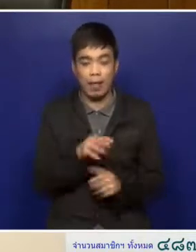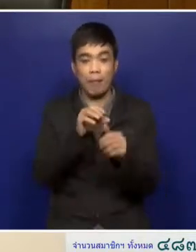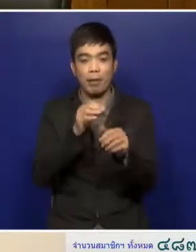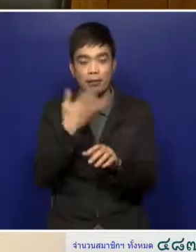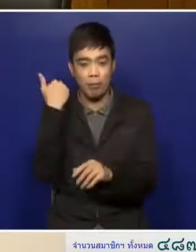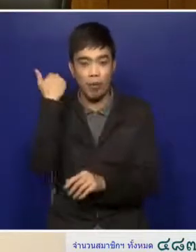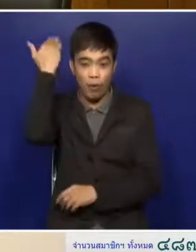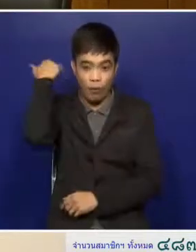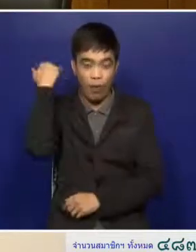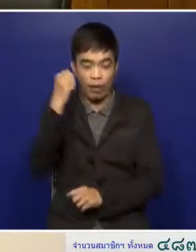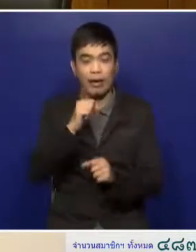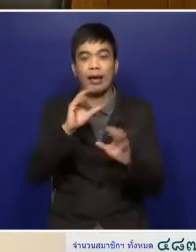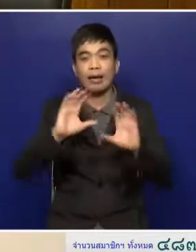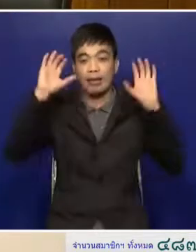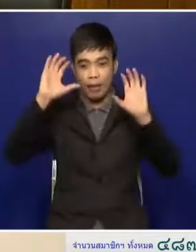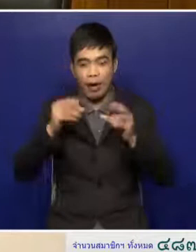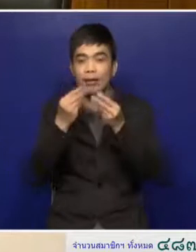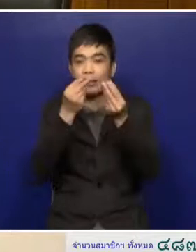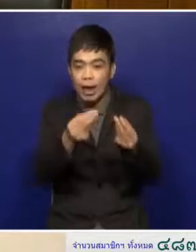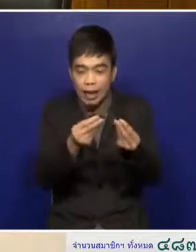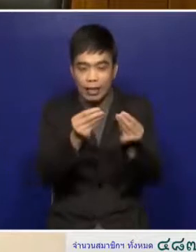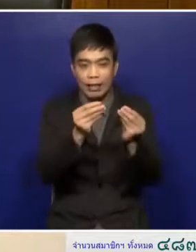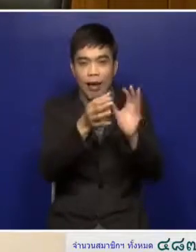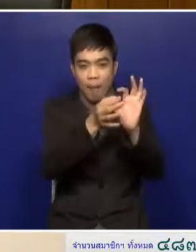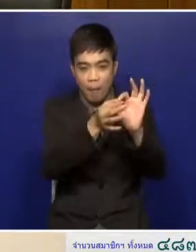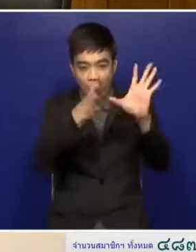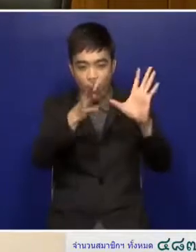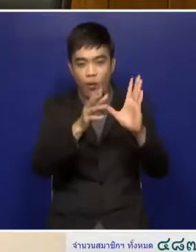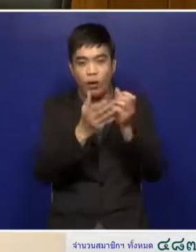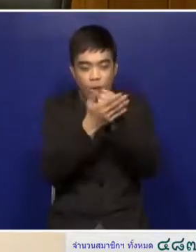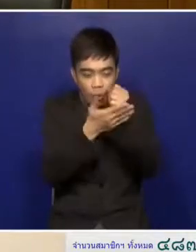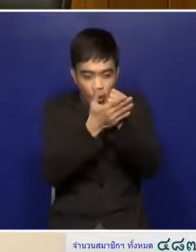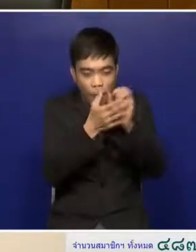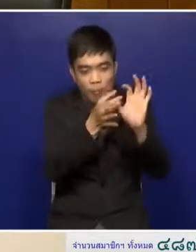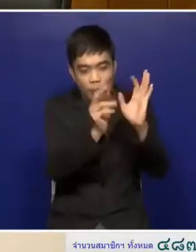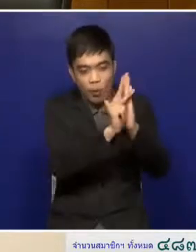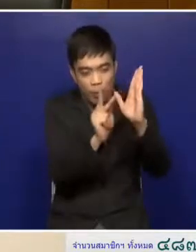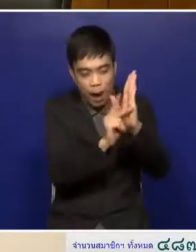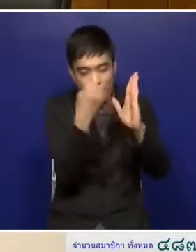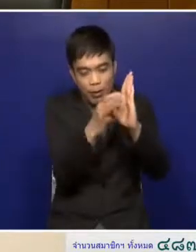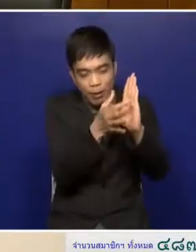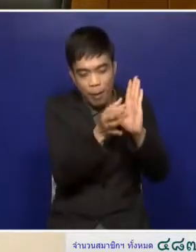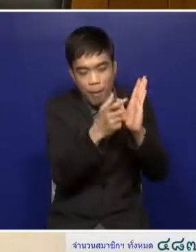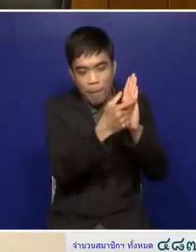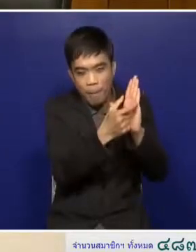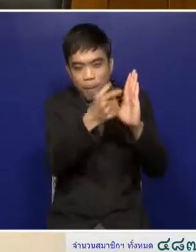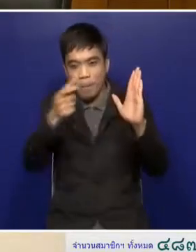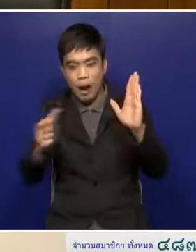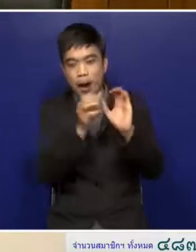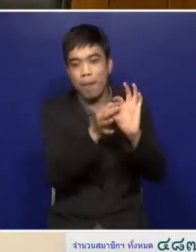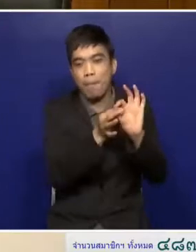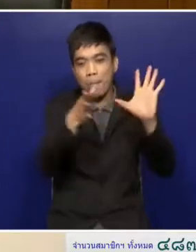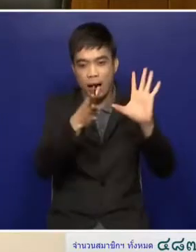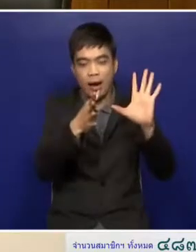ฐบาลก็ได้ปลดล็อกพืชกระท่อมออกจากบัญชียาเสพติดประเภท5ไปแล้วอันนี้ต้องขอขอบคุณรัฐบาล